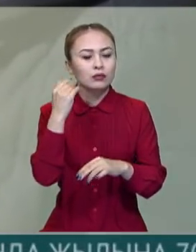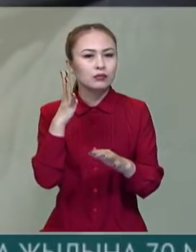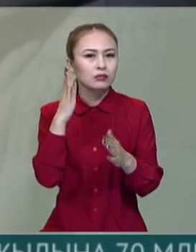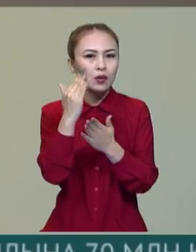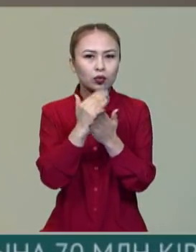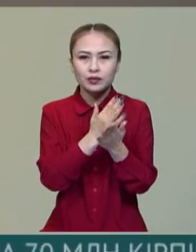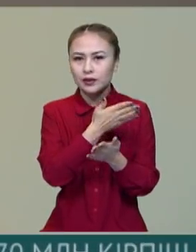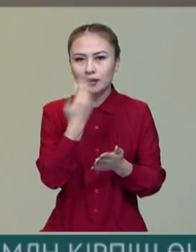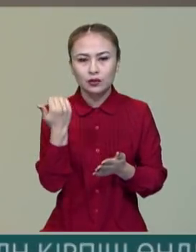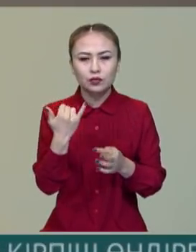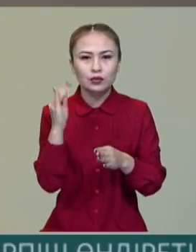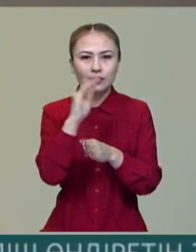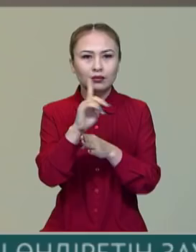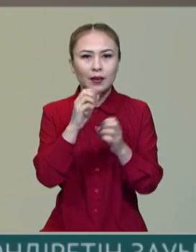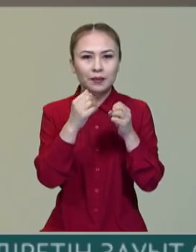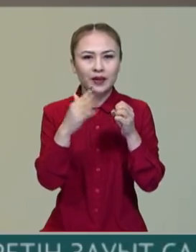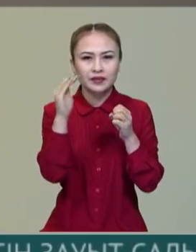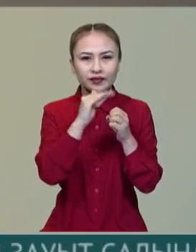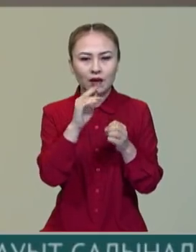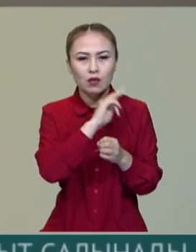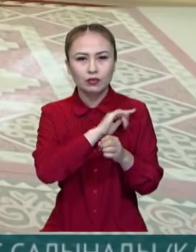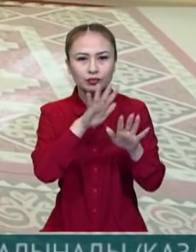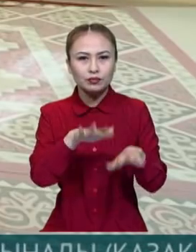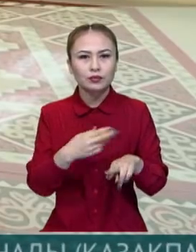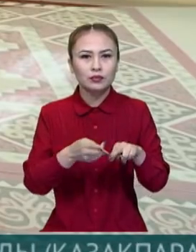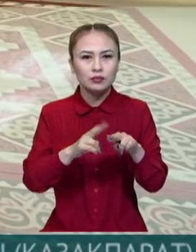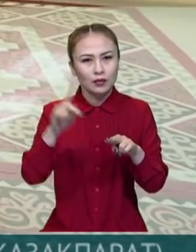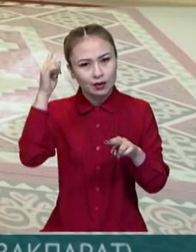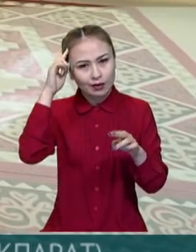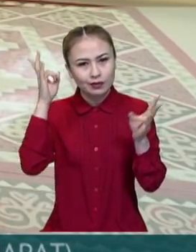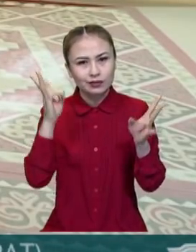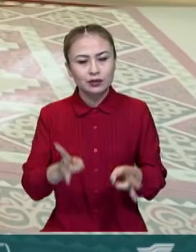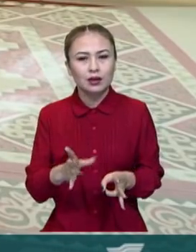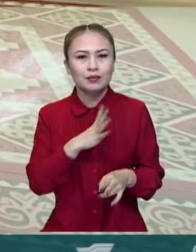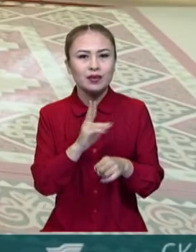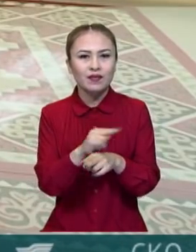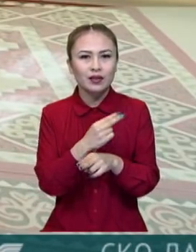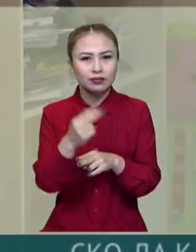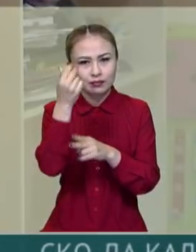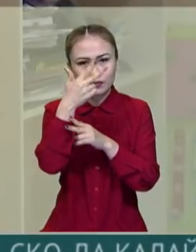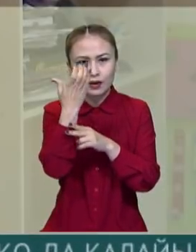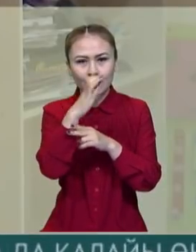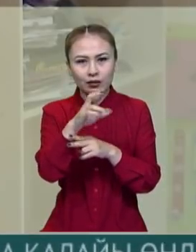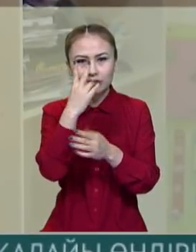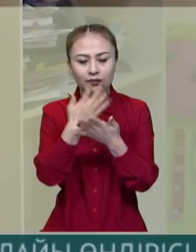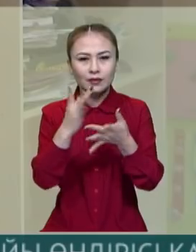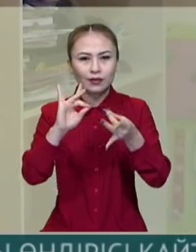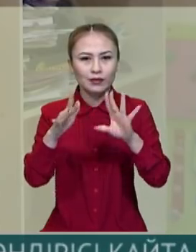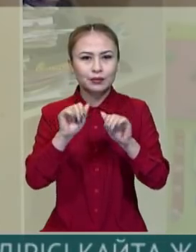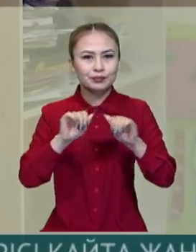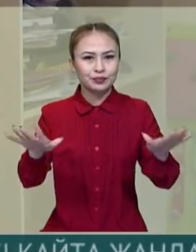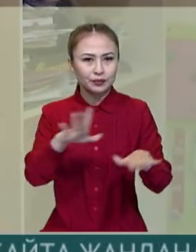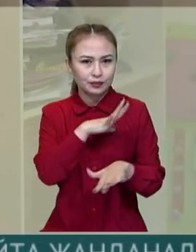жоқ. Естеріңізге сала кетсек, 15 ақпанда қызмет орнында басынан жараланған тәрбиеші туралы бейне түсірілім әлеуметтік желіге таралған